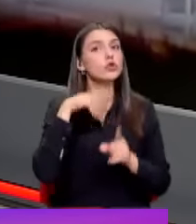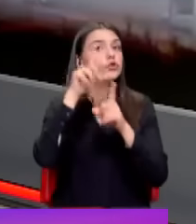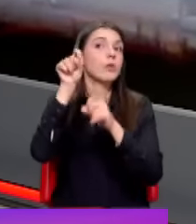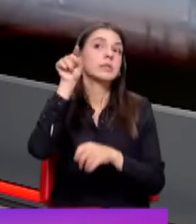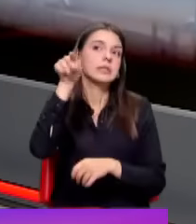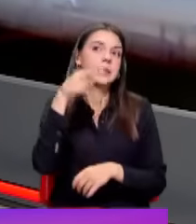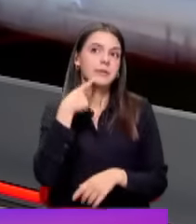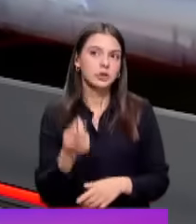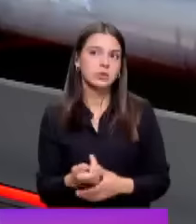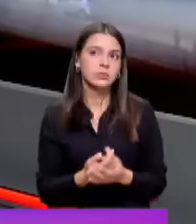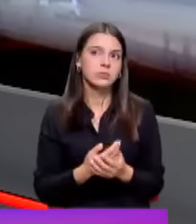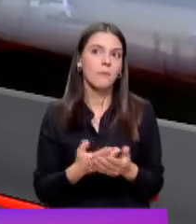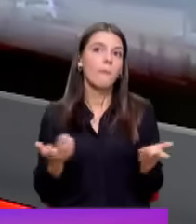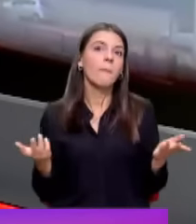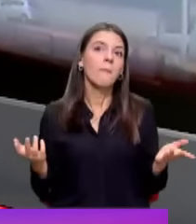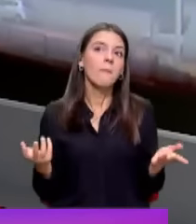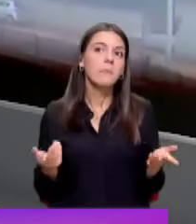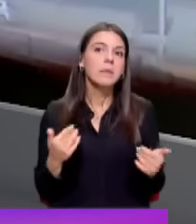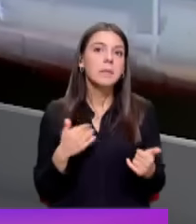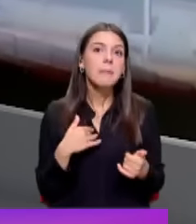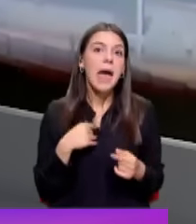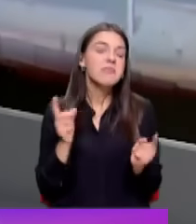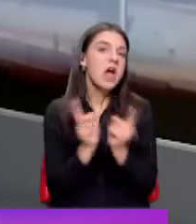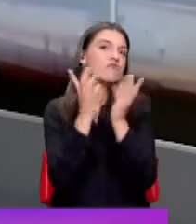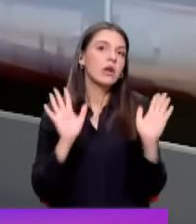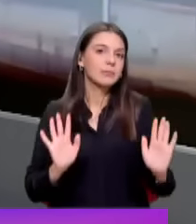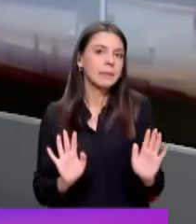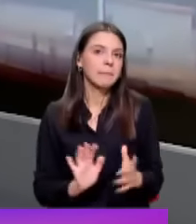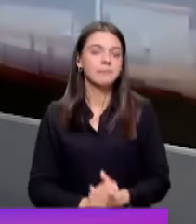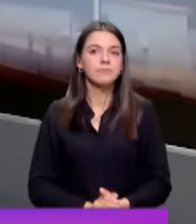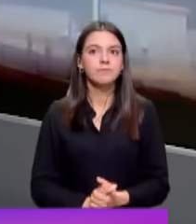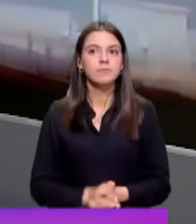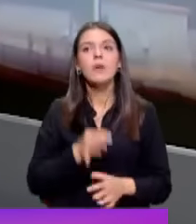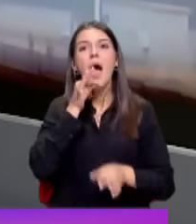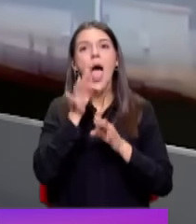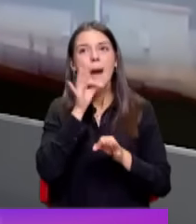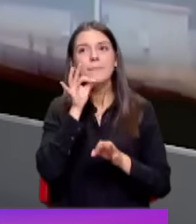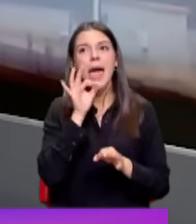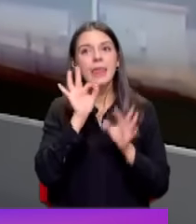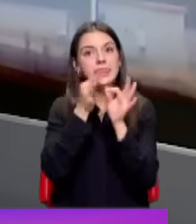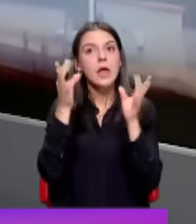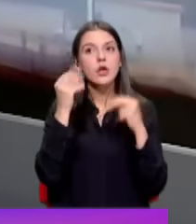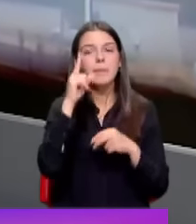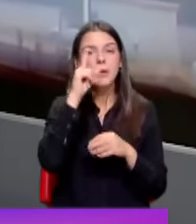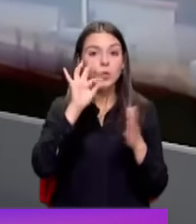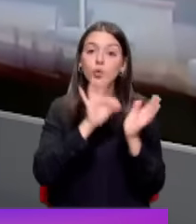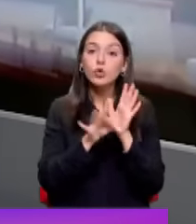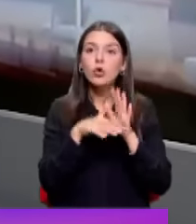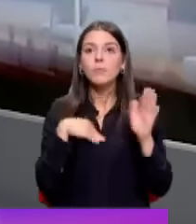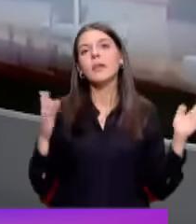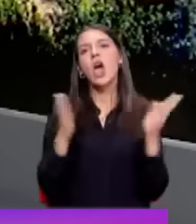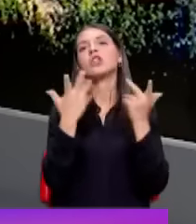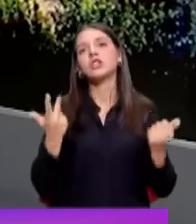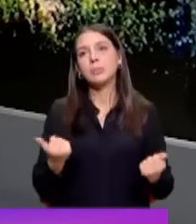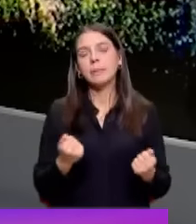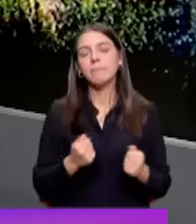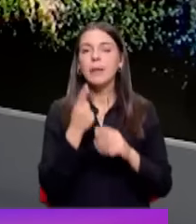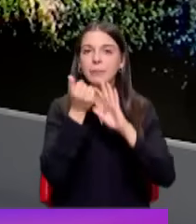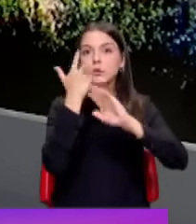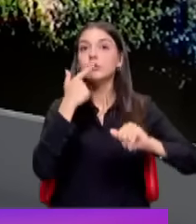diye yazmış, yollamış. Ben rastlamadım. Haber değeri olan bir duruma rastlamadım açıkçası. Az evvel